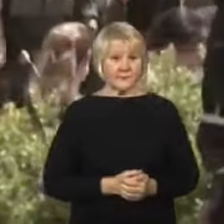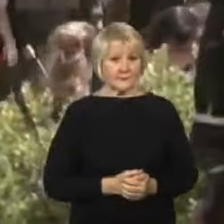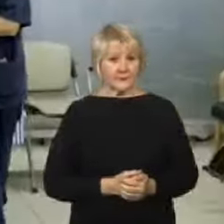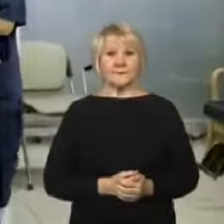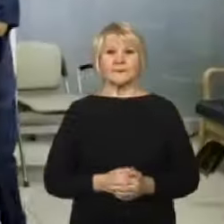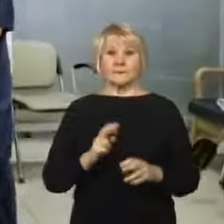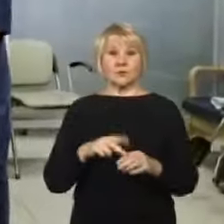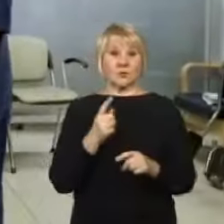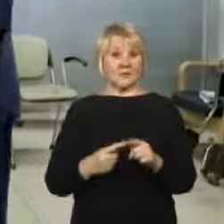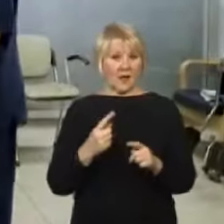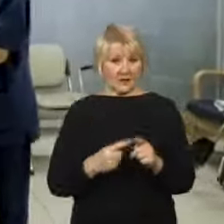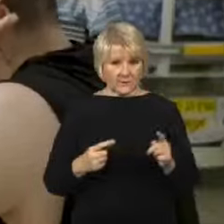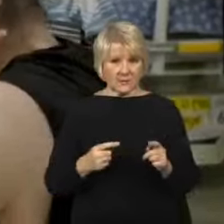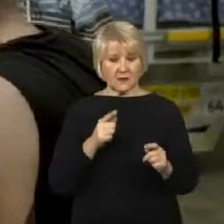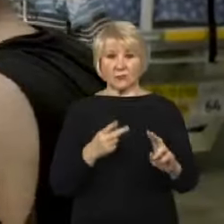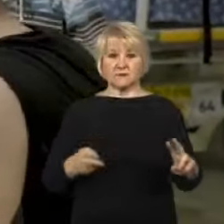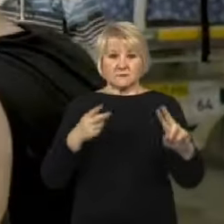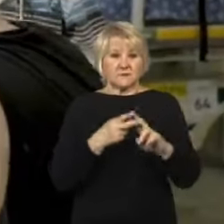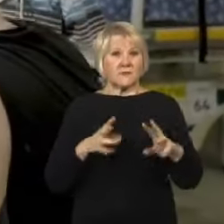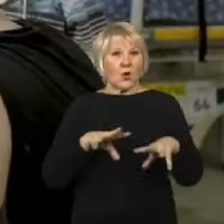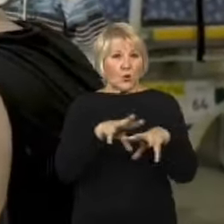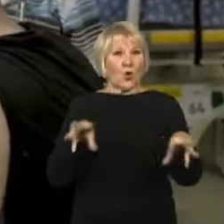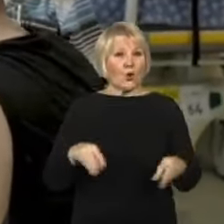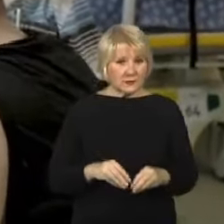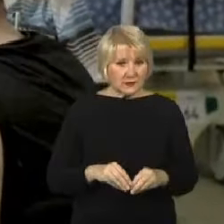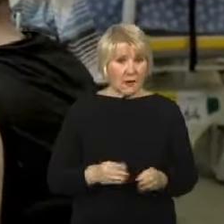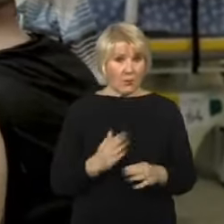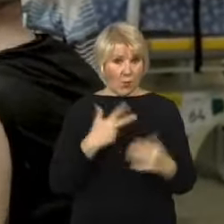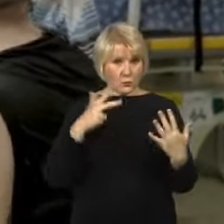O pár chvil později se setkávají s rodinami.